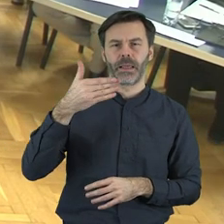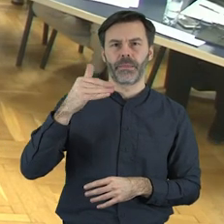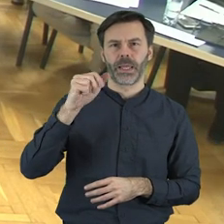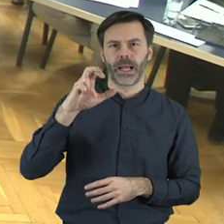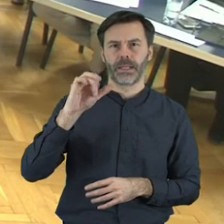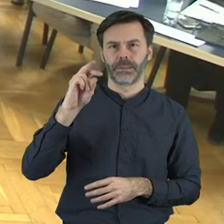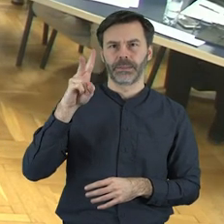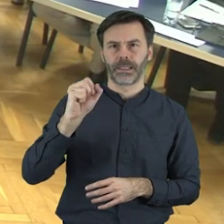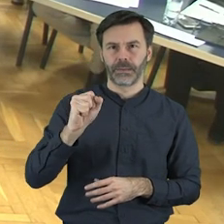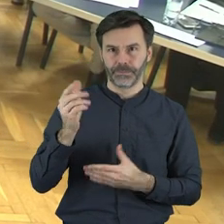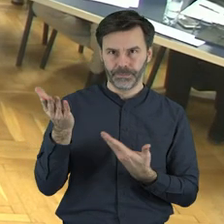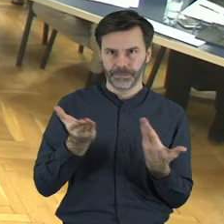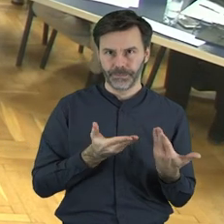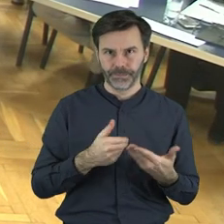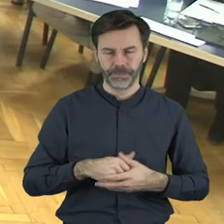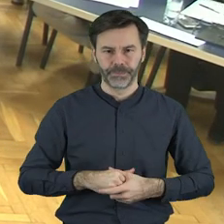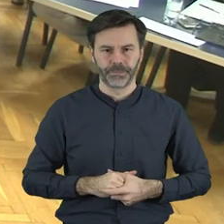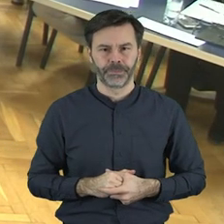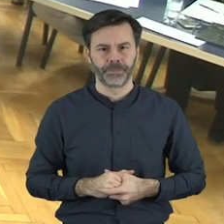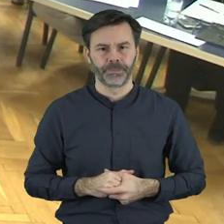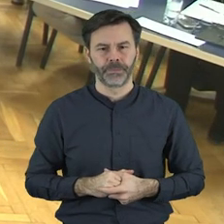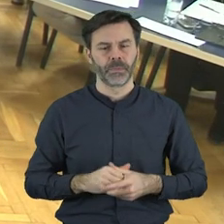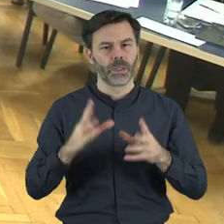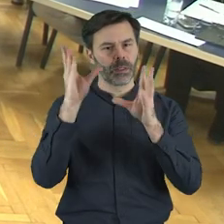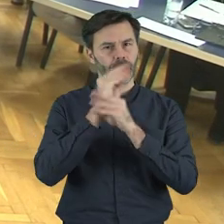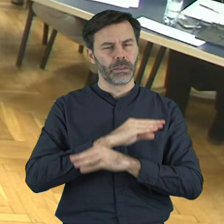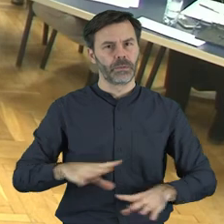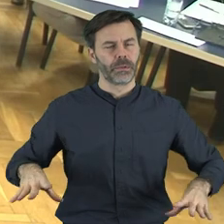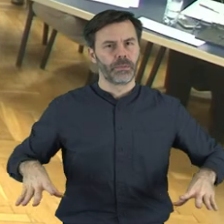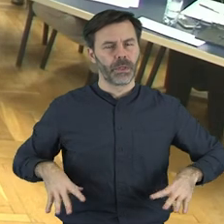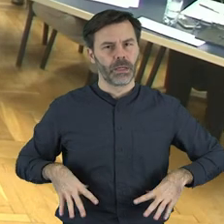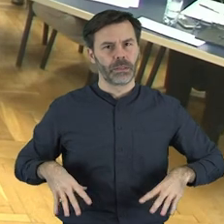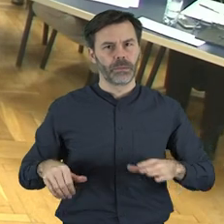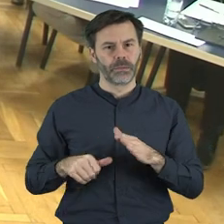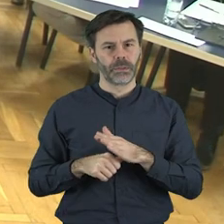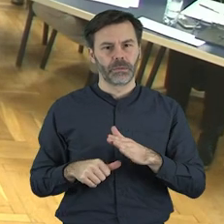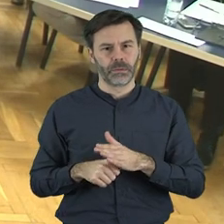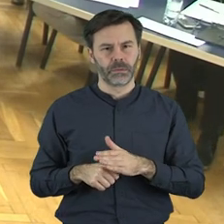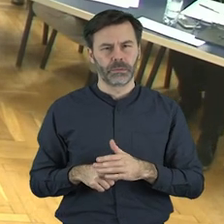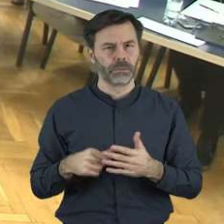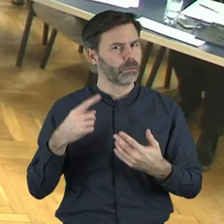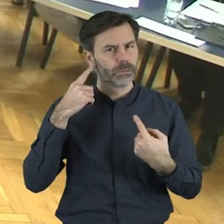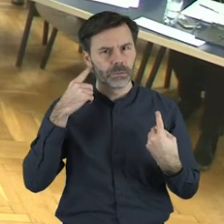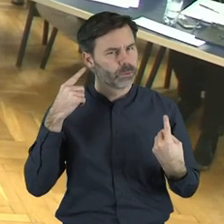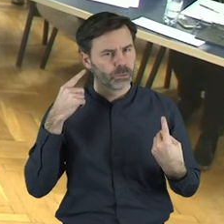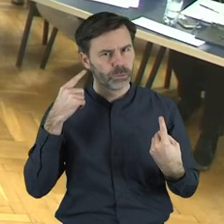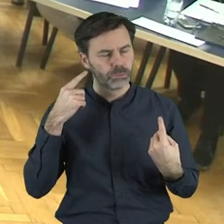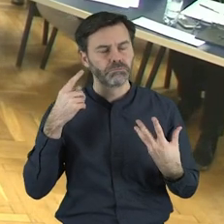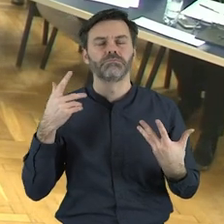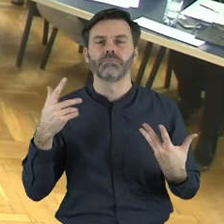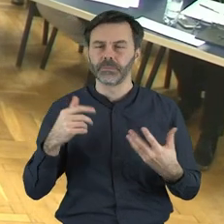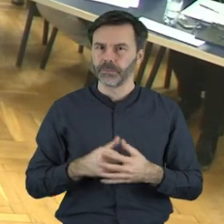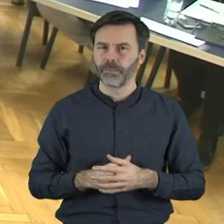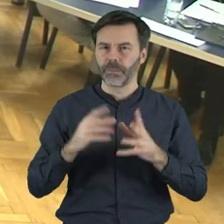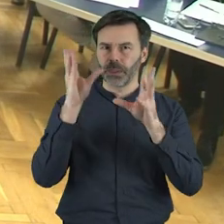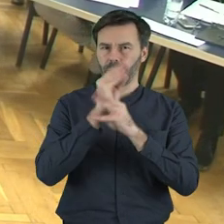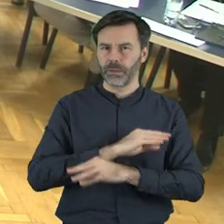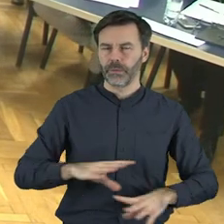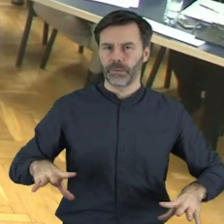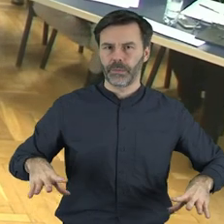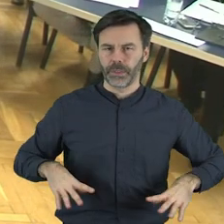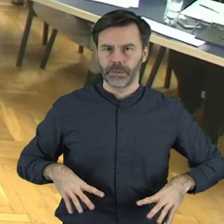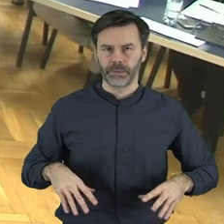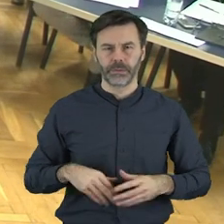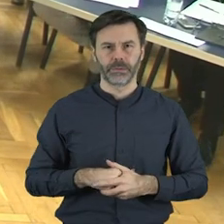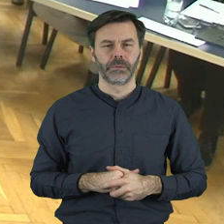Szanowna pani przewodnicząca, szanowni państwo. Pani dyrektor, proszę głośniej. Głośniej? Tak. Szanowni państwo radni. Departament Rolnictwa